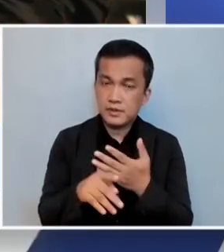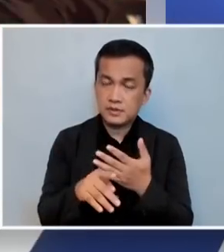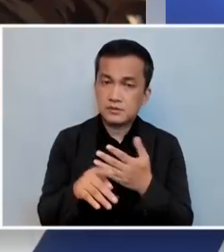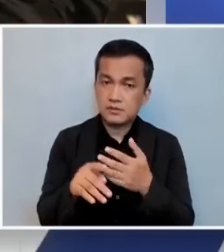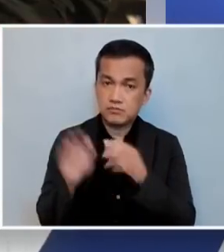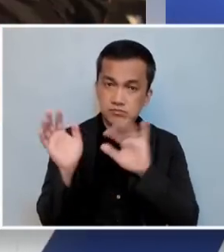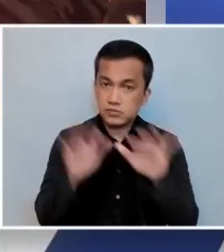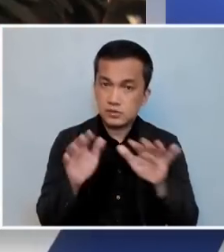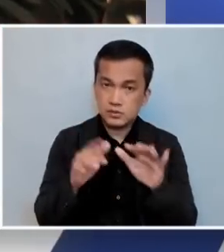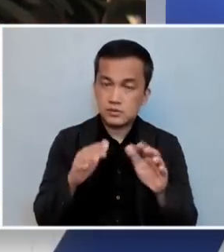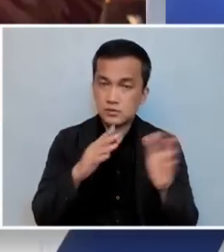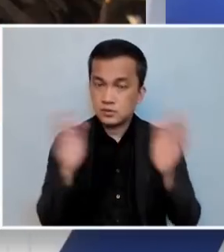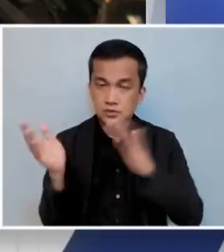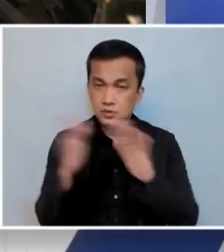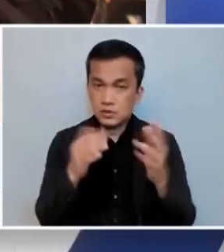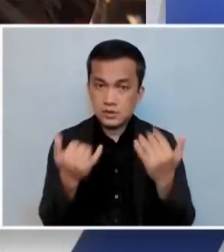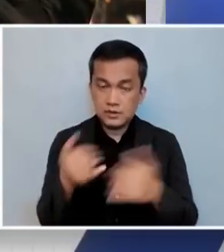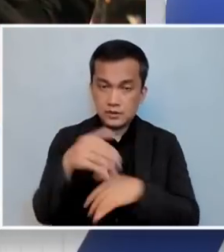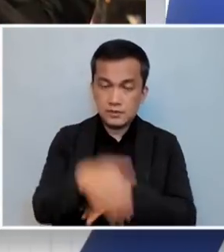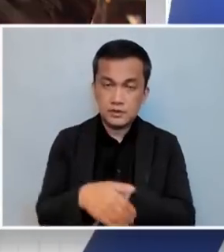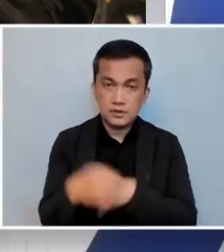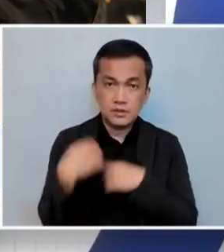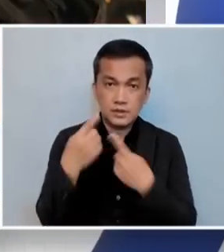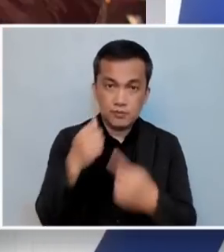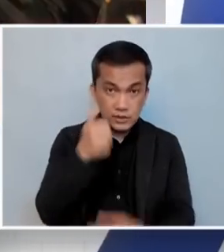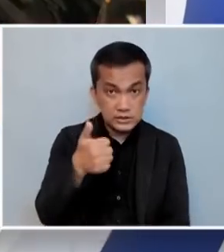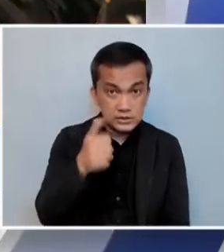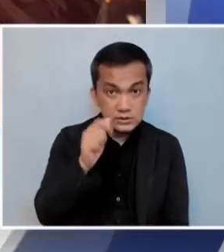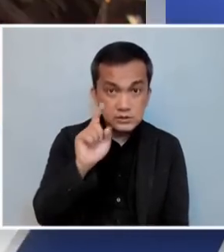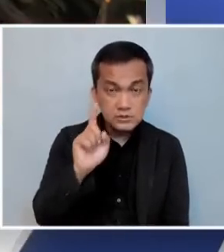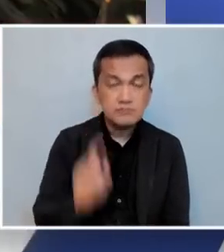at hangin ngayong gabi hanggang bukas?